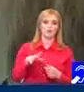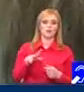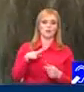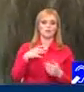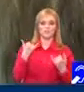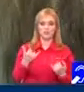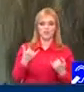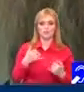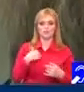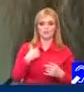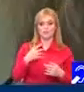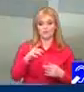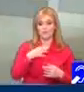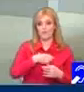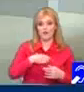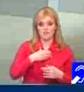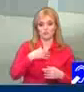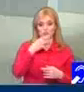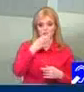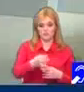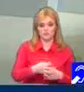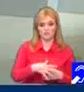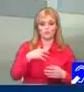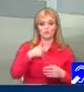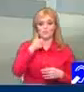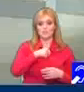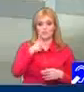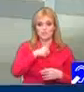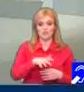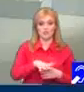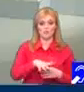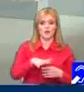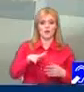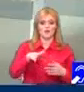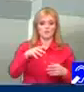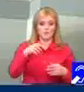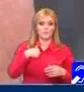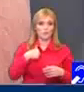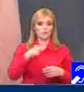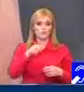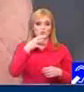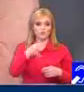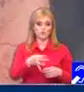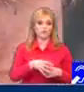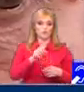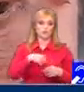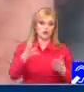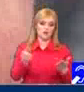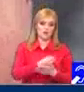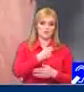o etapă foarte importantă când noi încercăm in vivo aceste preparate.